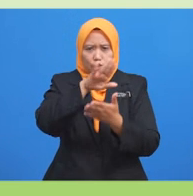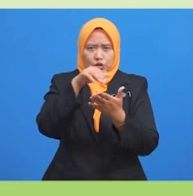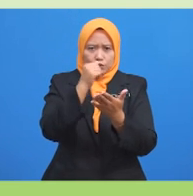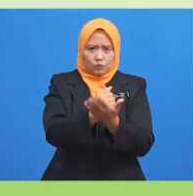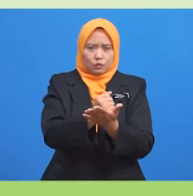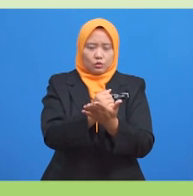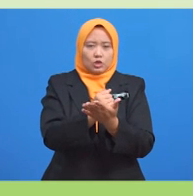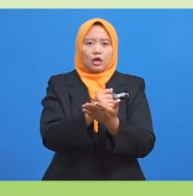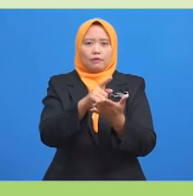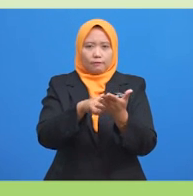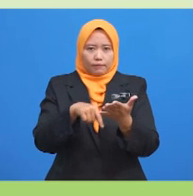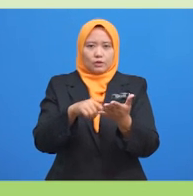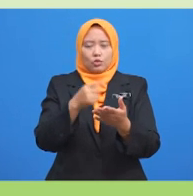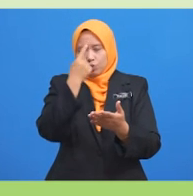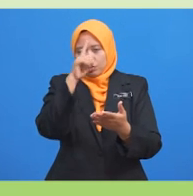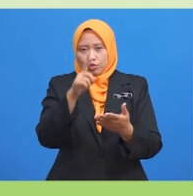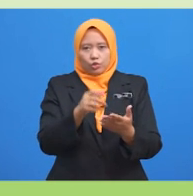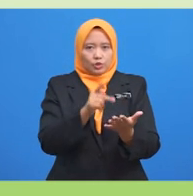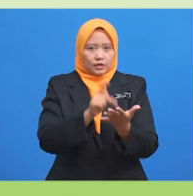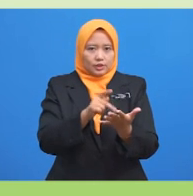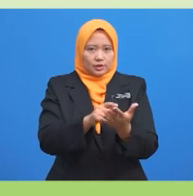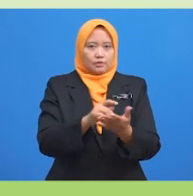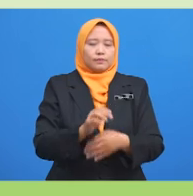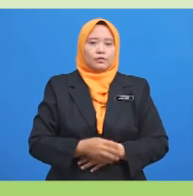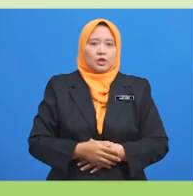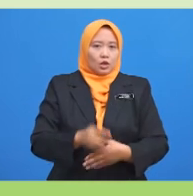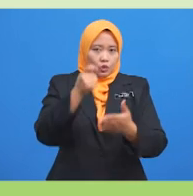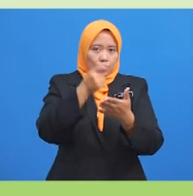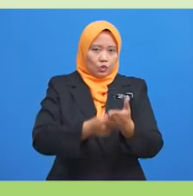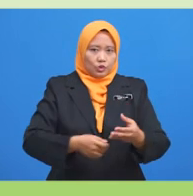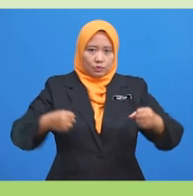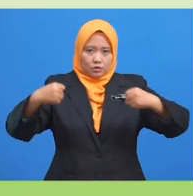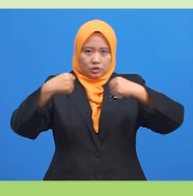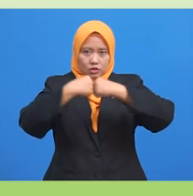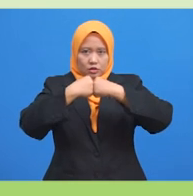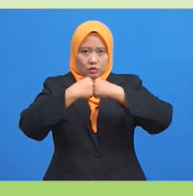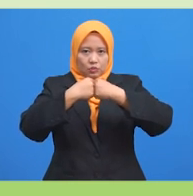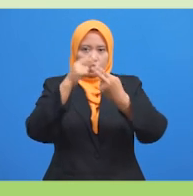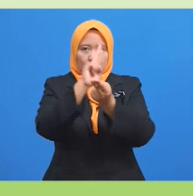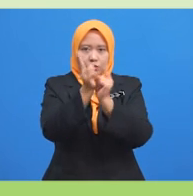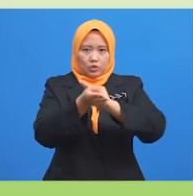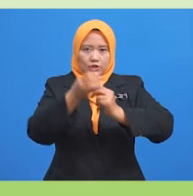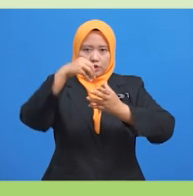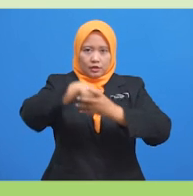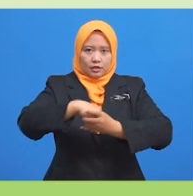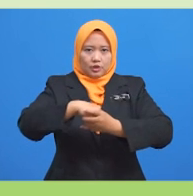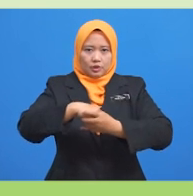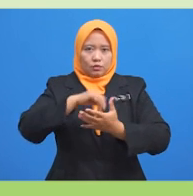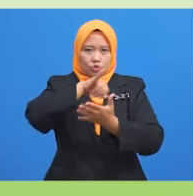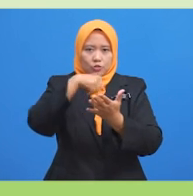keluaran. Kos marginal ialah perubahan dalam jumlah kos, kesan